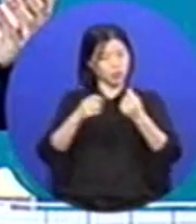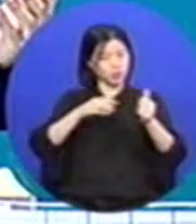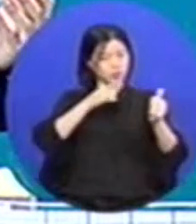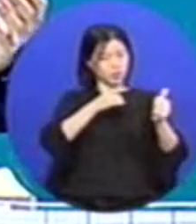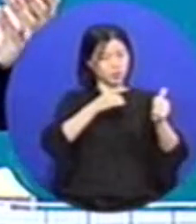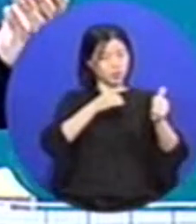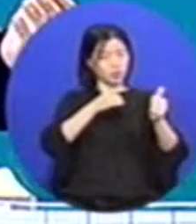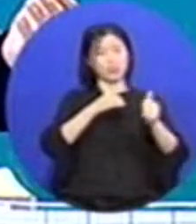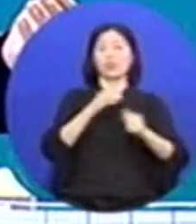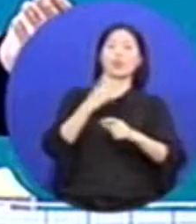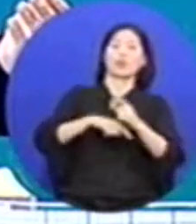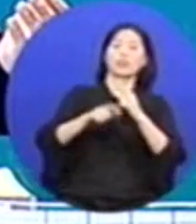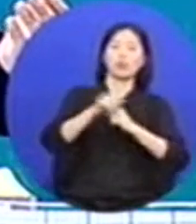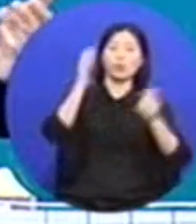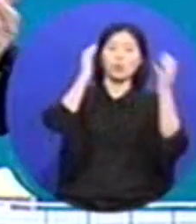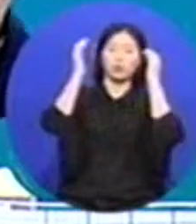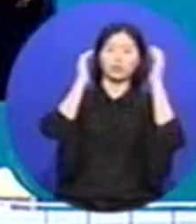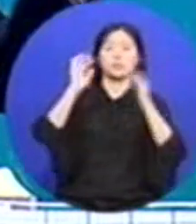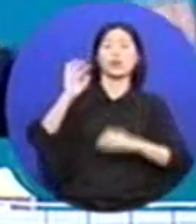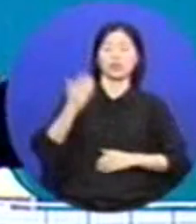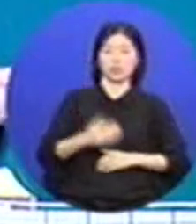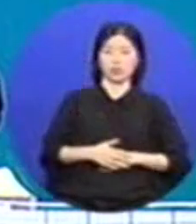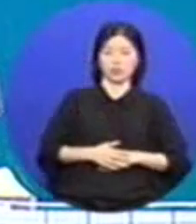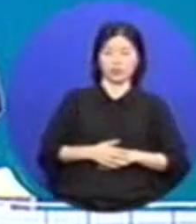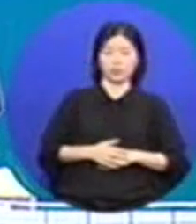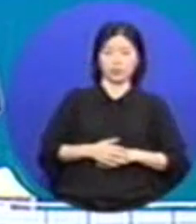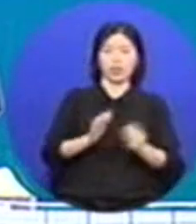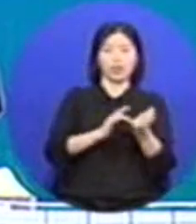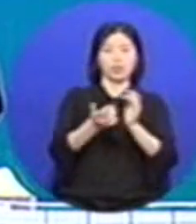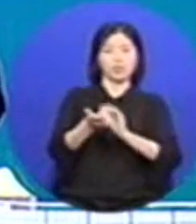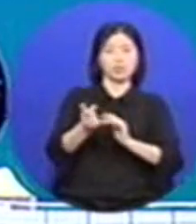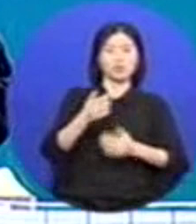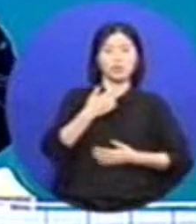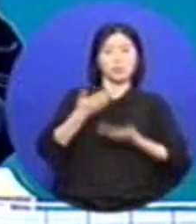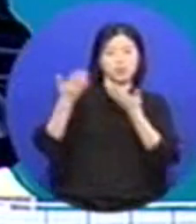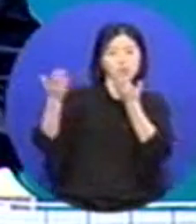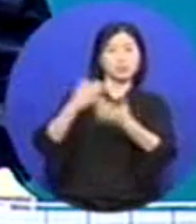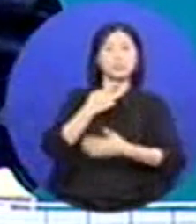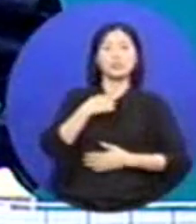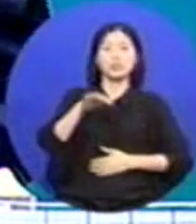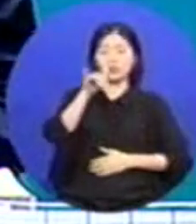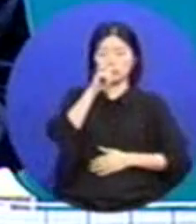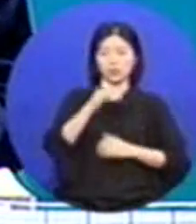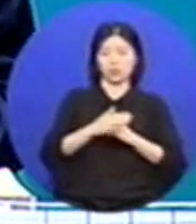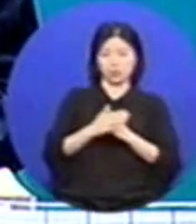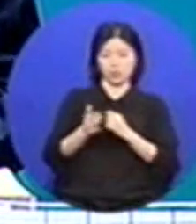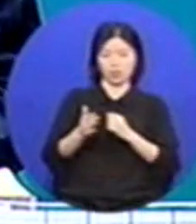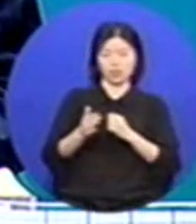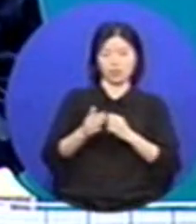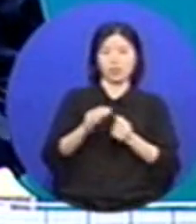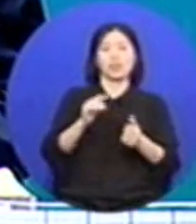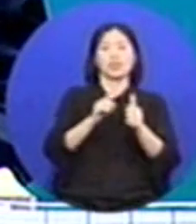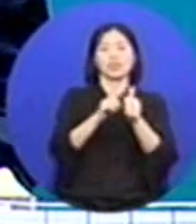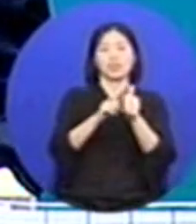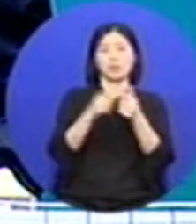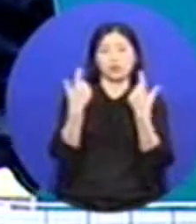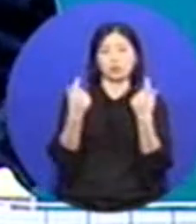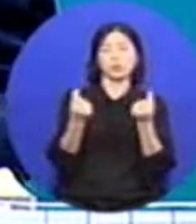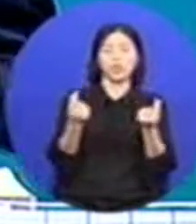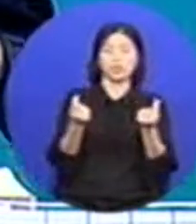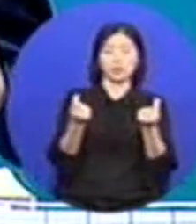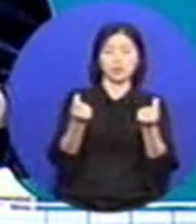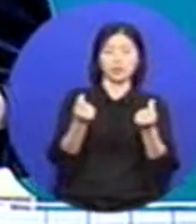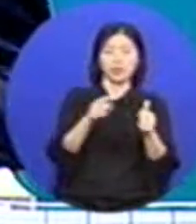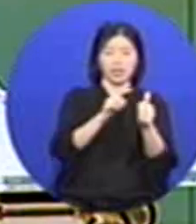더 혼란 스러워요 예수님 게임을 해 본 적이 없거든 남편도 마찬가지예요 남편에게